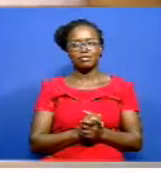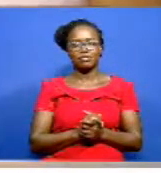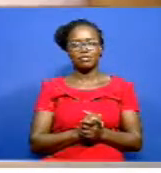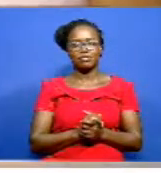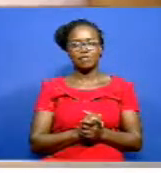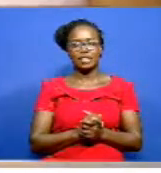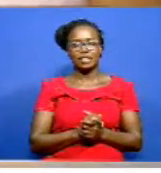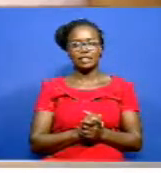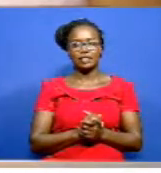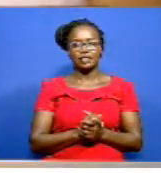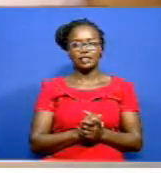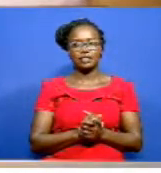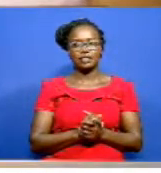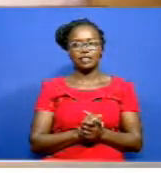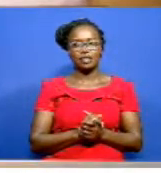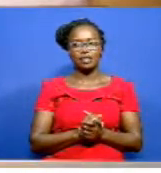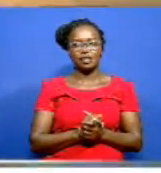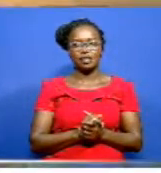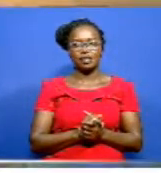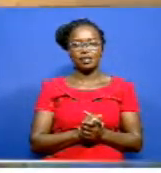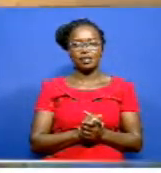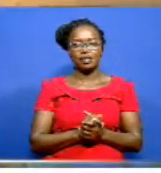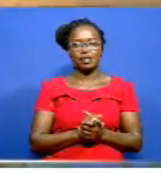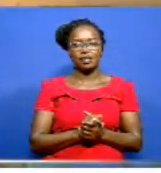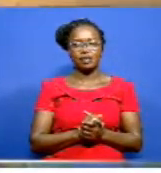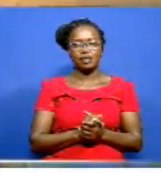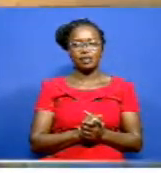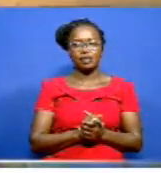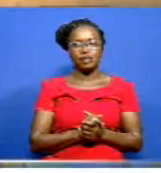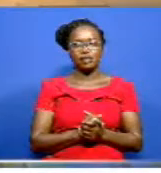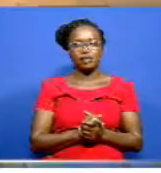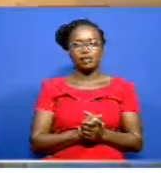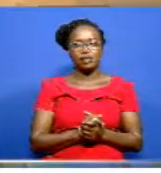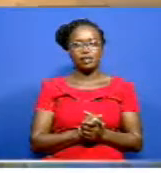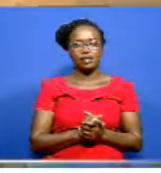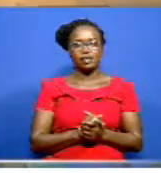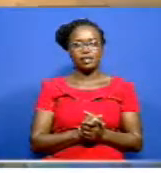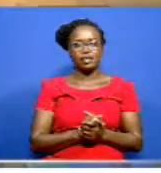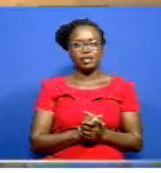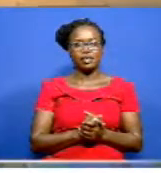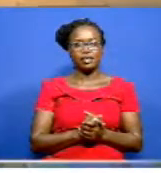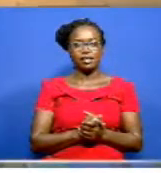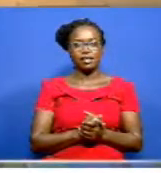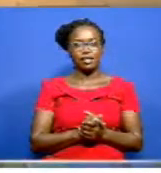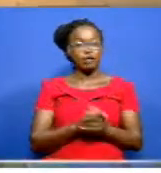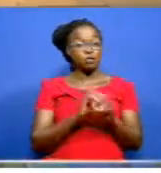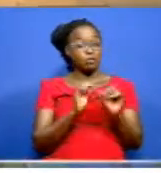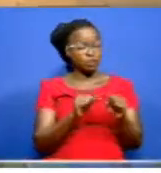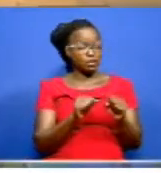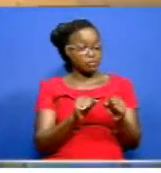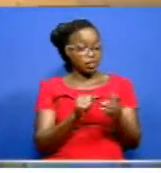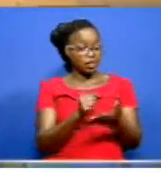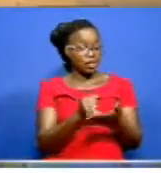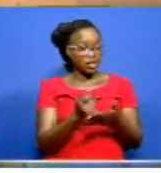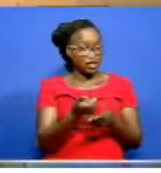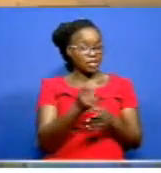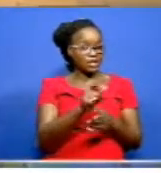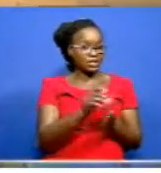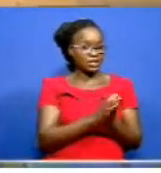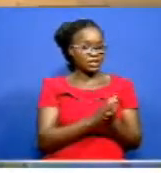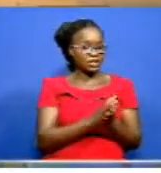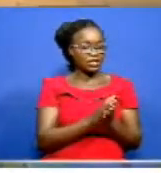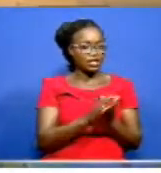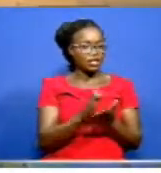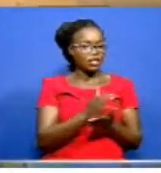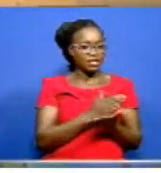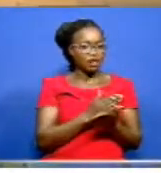nyumbani kwa kina mama. Kwa kina mama, so tunaweza, kuna wenye Nancy amesema naweza penda kuongezea, kuna kuanga na underlining